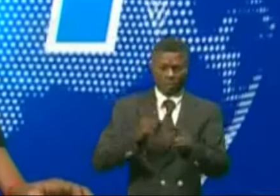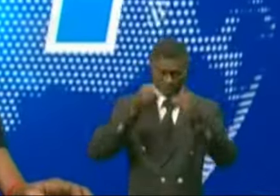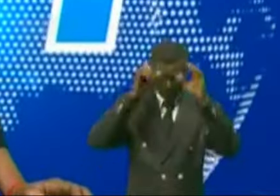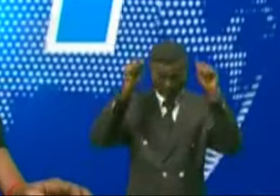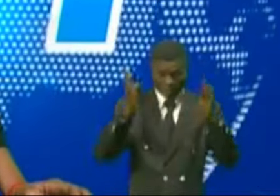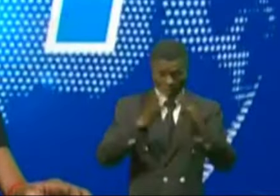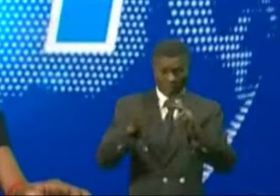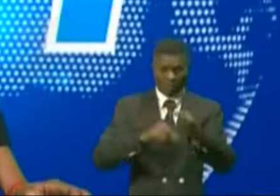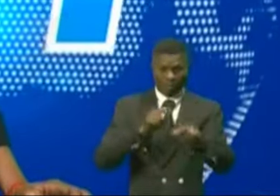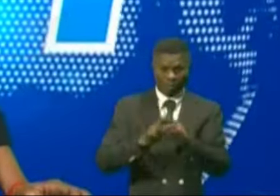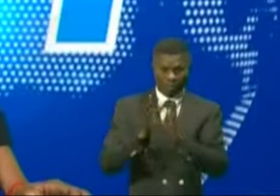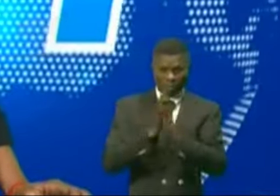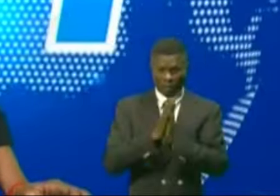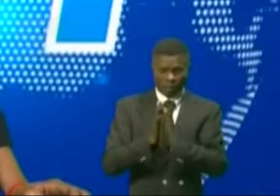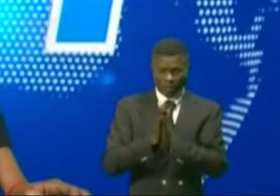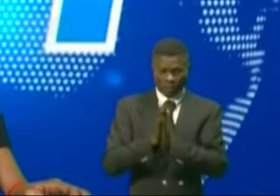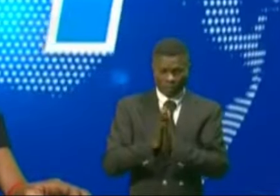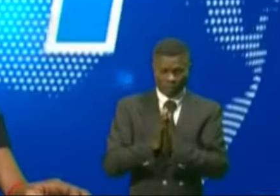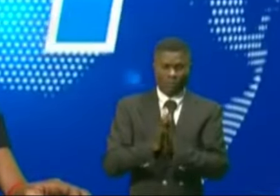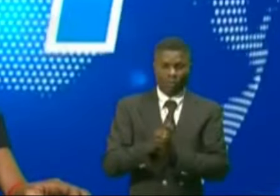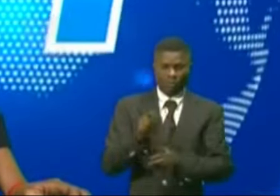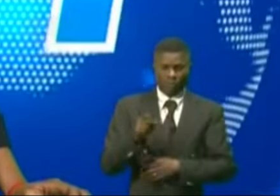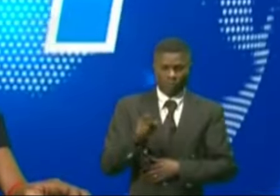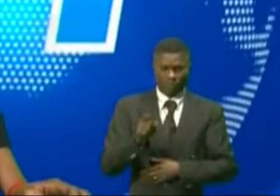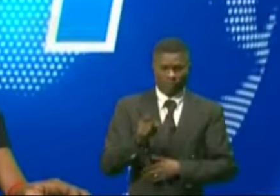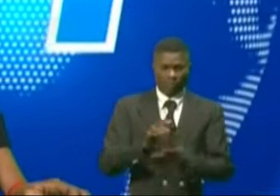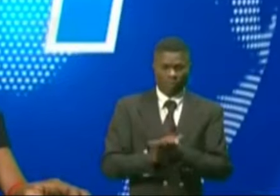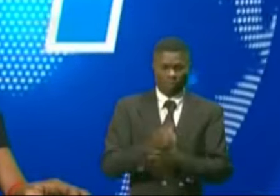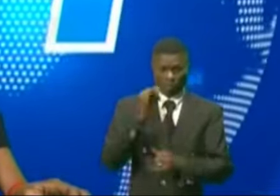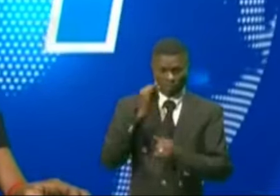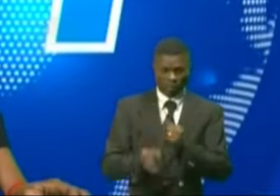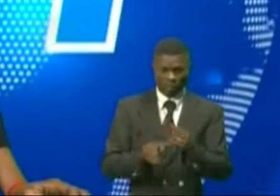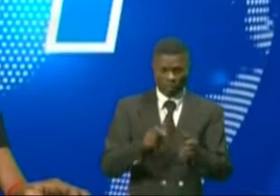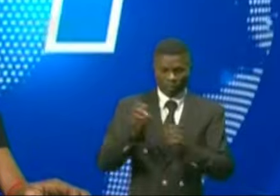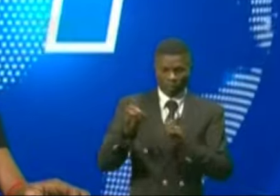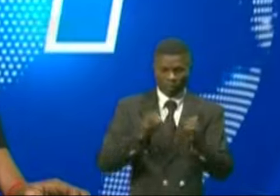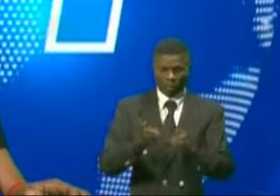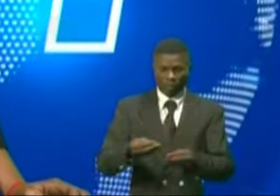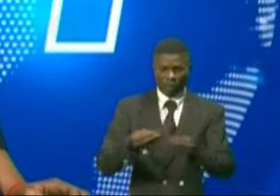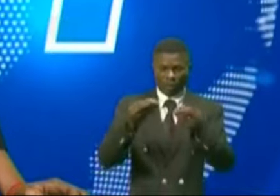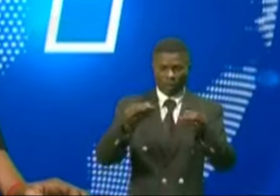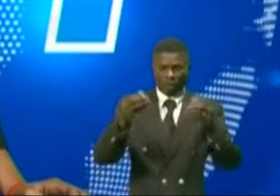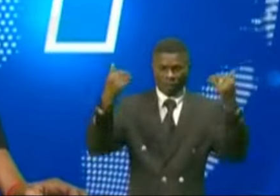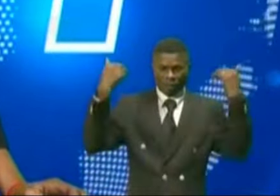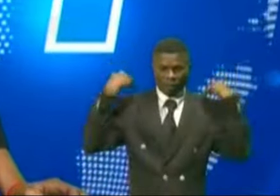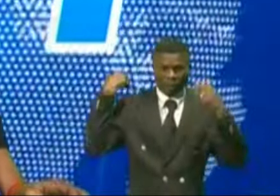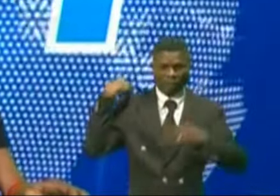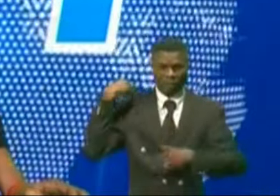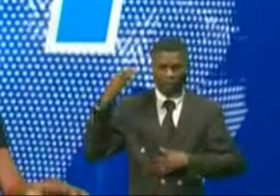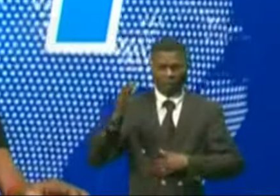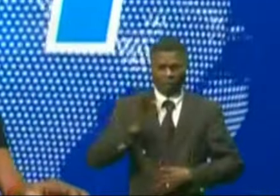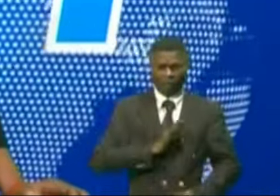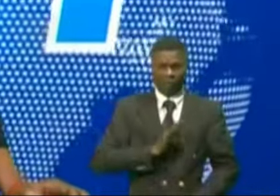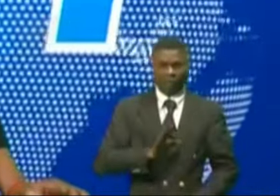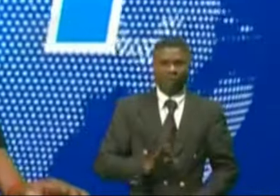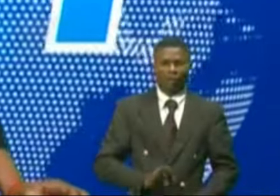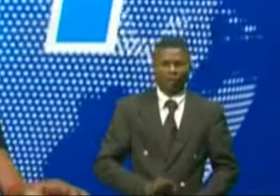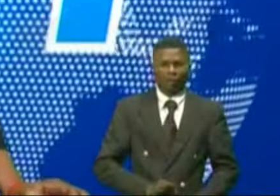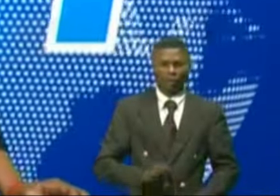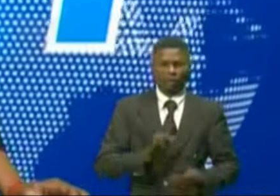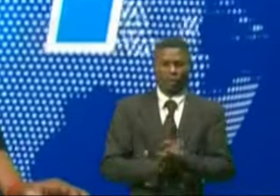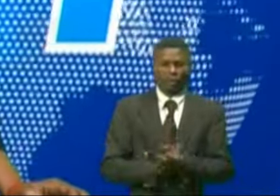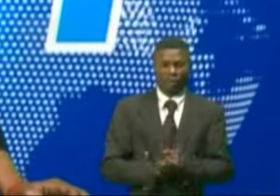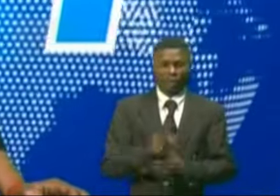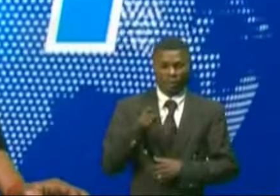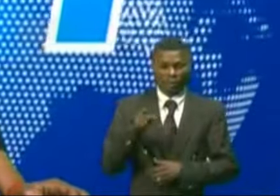l'Assemblée nationale, Vital Kamerhe-Loi Kaningini-Kingi, au sortir de l'audience lui accordée par le chef de l'État, Félix-Antoine Tshisekedi-Tshilombo.